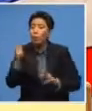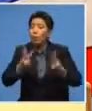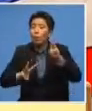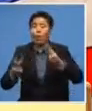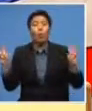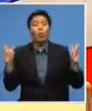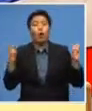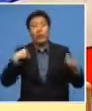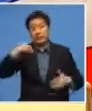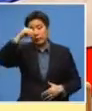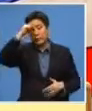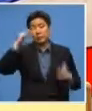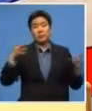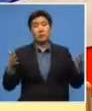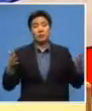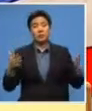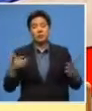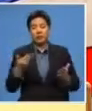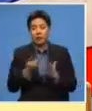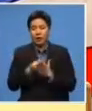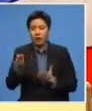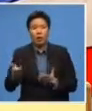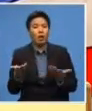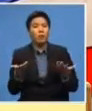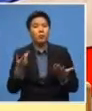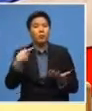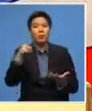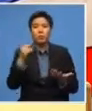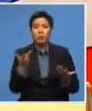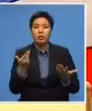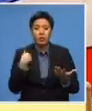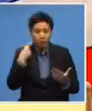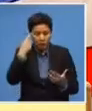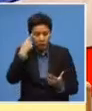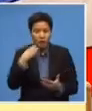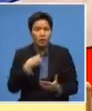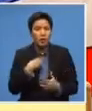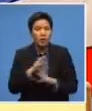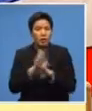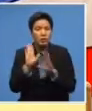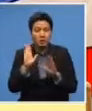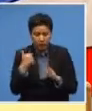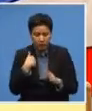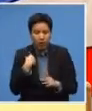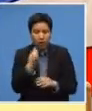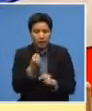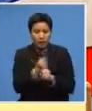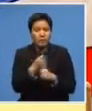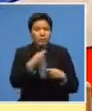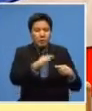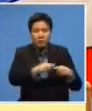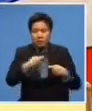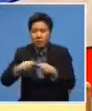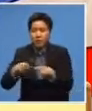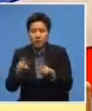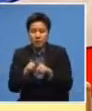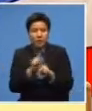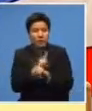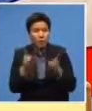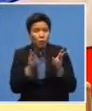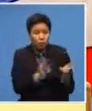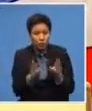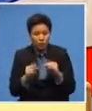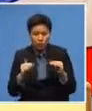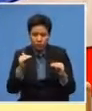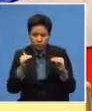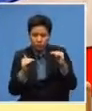ำไม่เรียนหนังสือมันก็ได้อย่างเสียอย่างนะผมก็ไม่อยากให้ไปยกเลิกทางโน้นหรอก มันก็ลำบากเหมือนกันแต่ทำยังไงให้มันเกิดความ